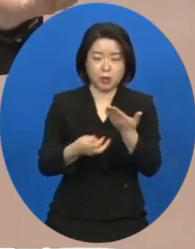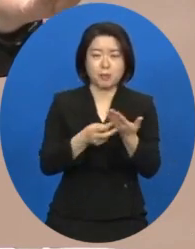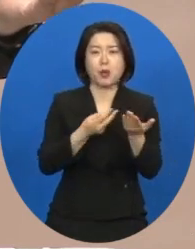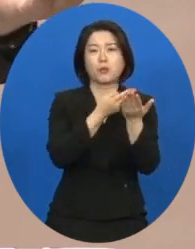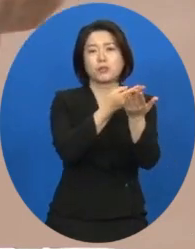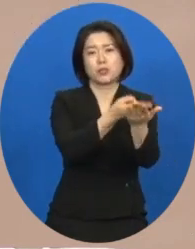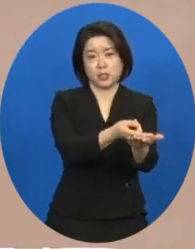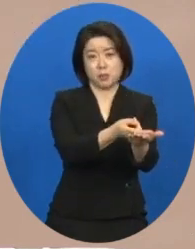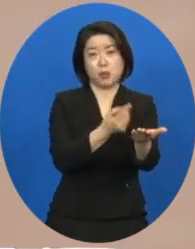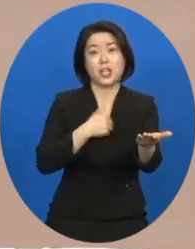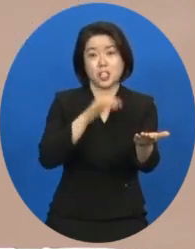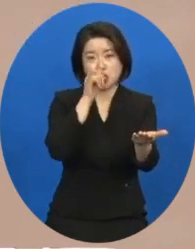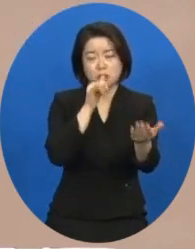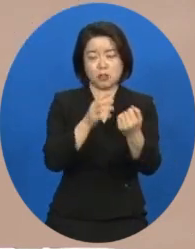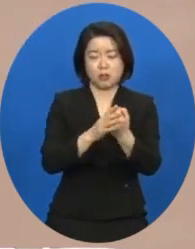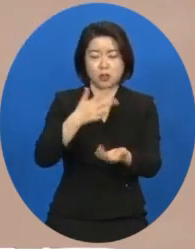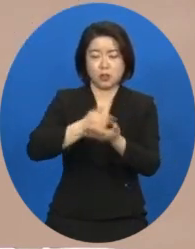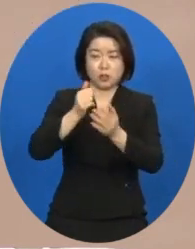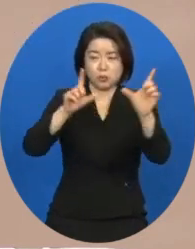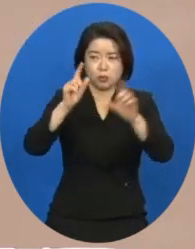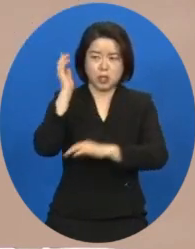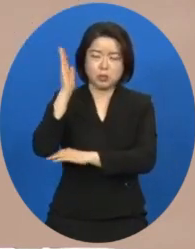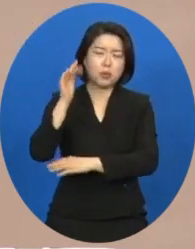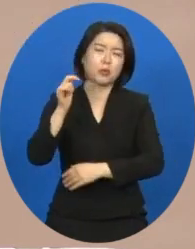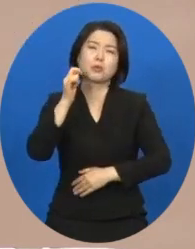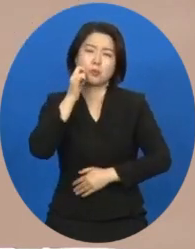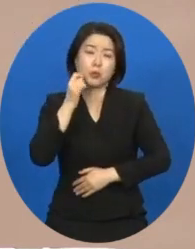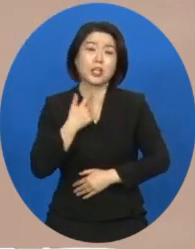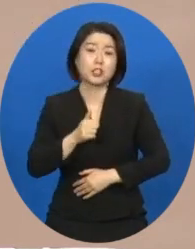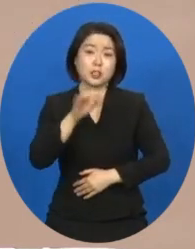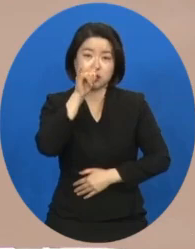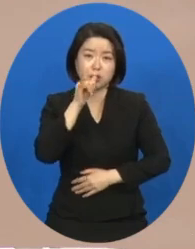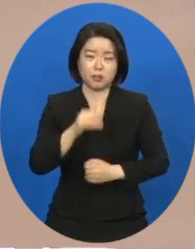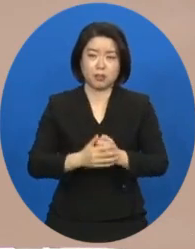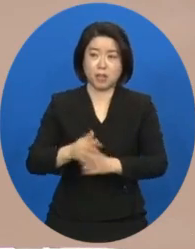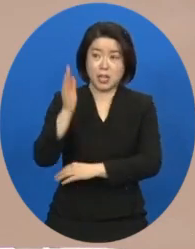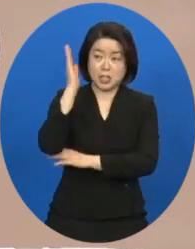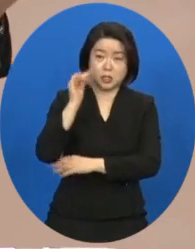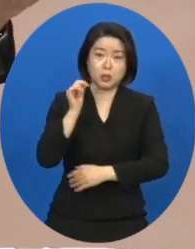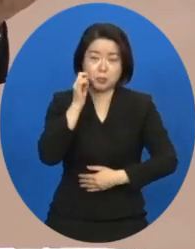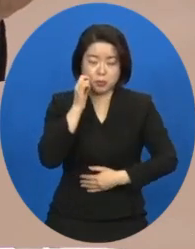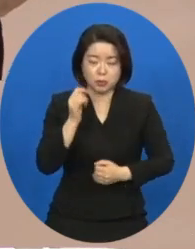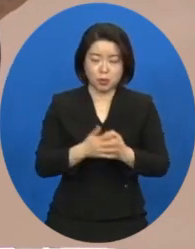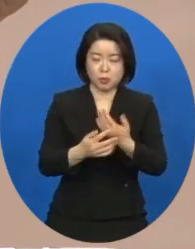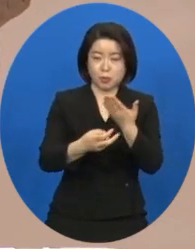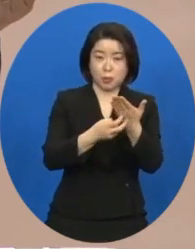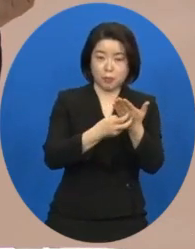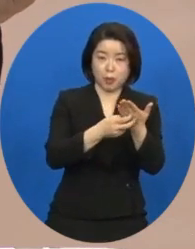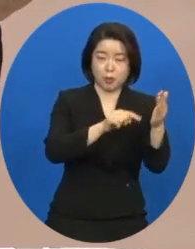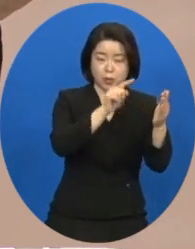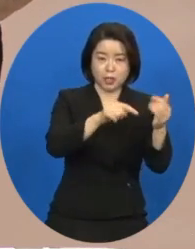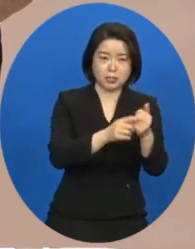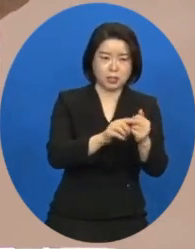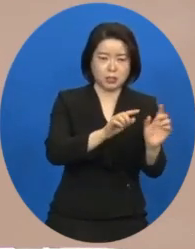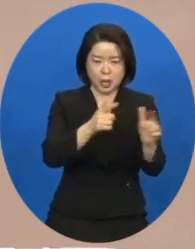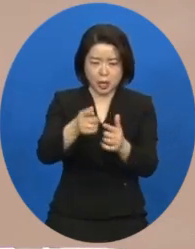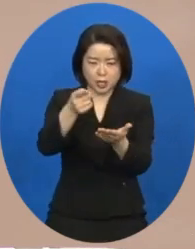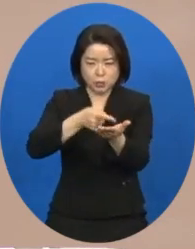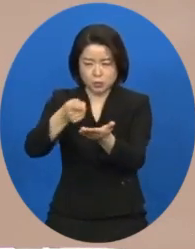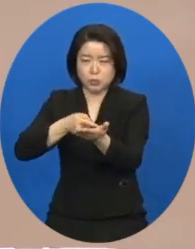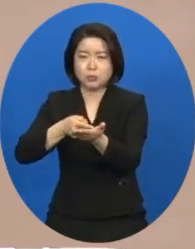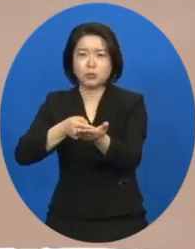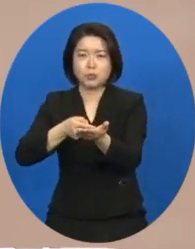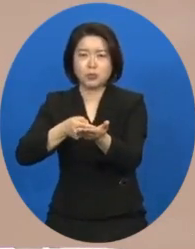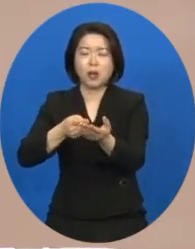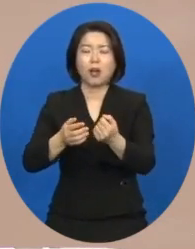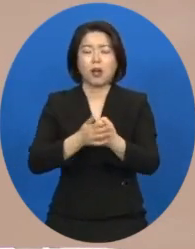달 동안 병원에 입원해서 주일 설교도 못하게 됐습니다. 설교도 못하고 병원에 이런저런 수술을 받으면서 입원해